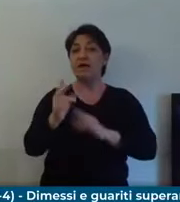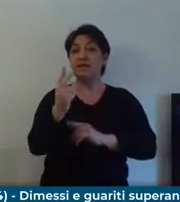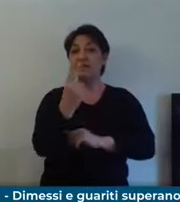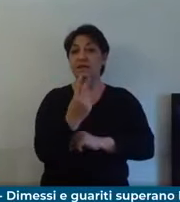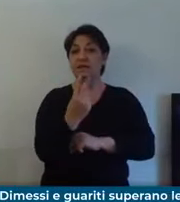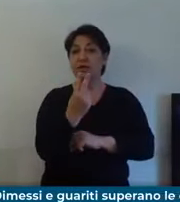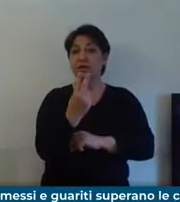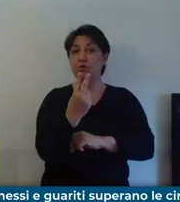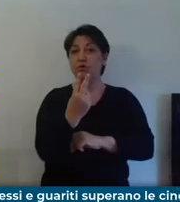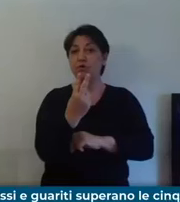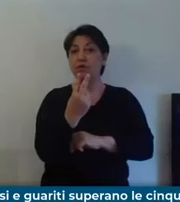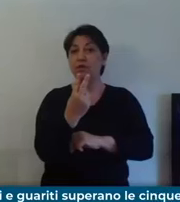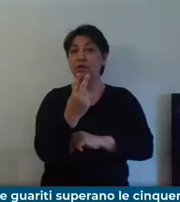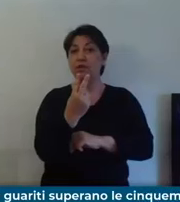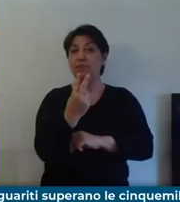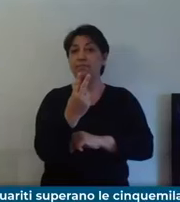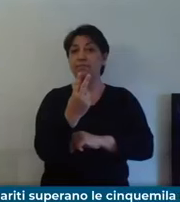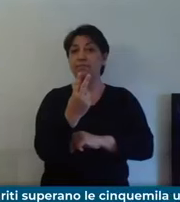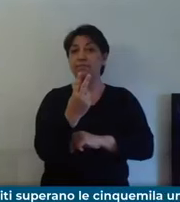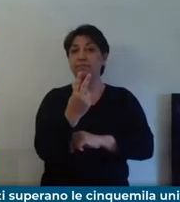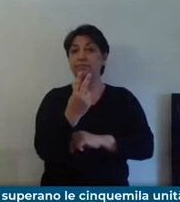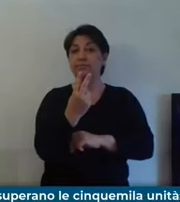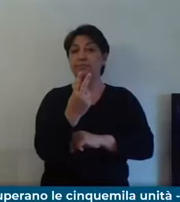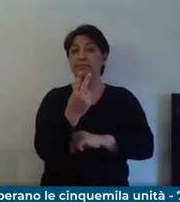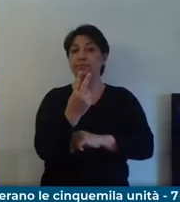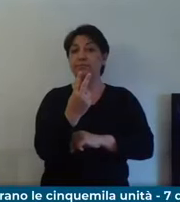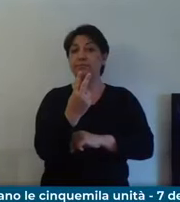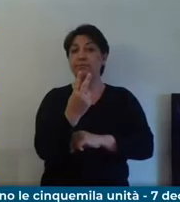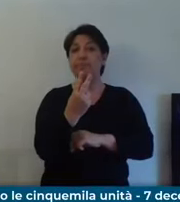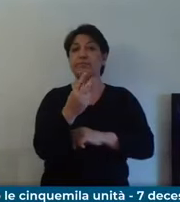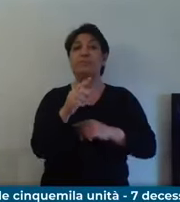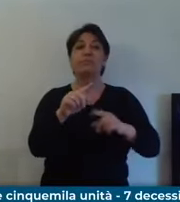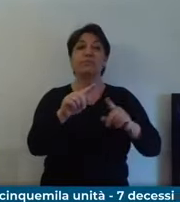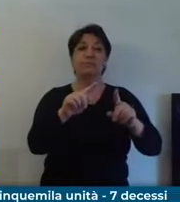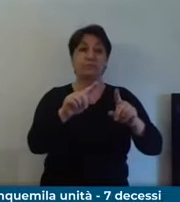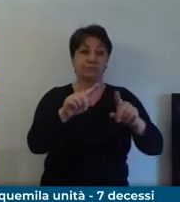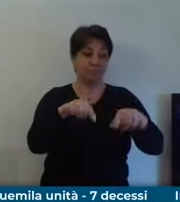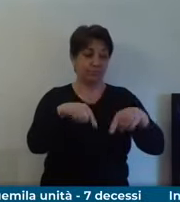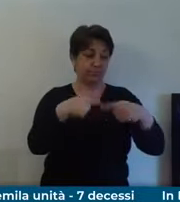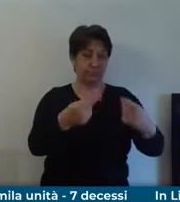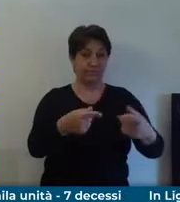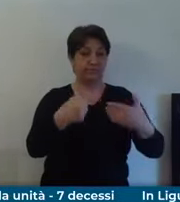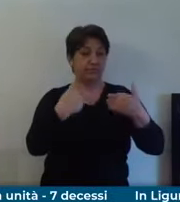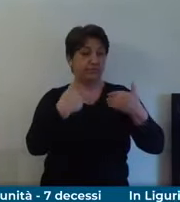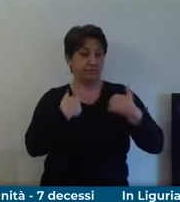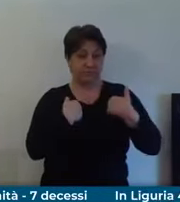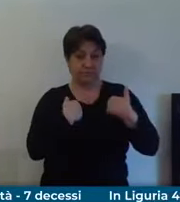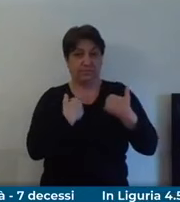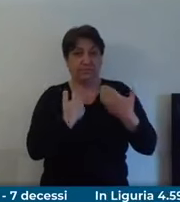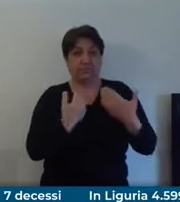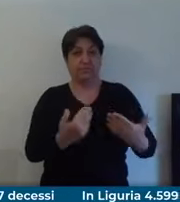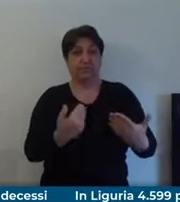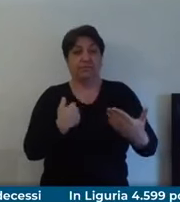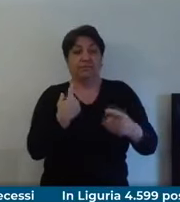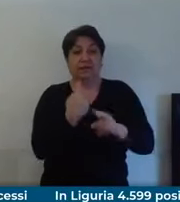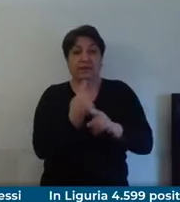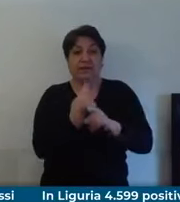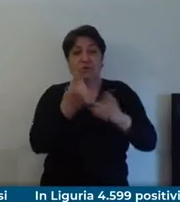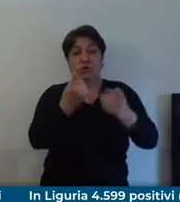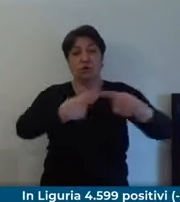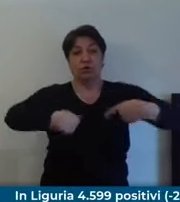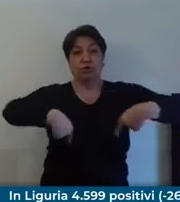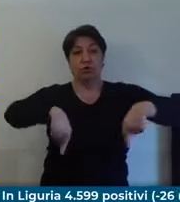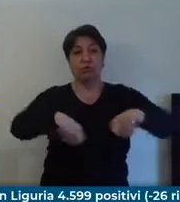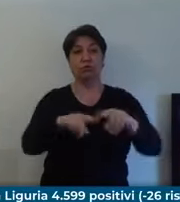lascerò questa sala per tornare a riunirci con il governo, dove alle 19.30, dopo la riunione di stamani, avremo una nuova riunione